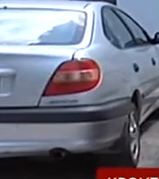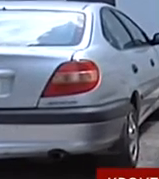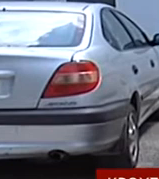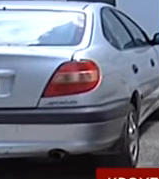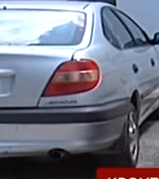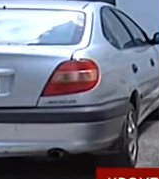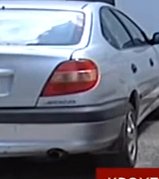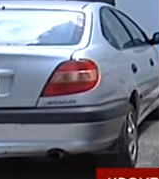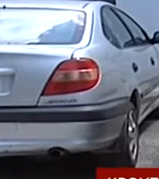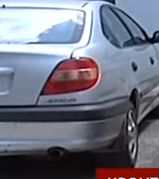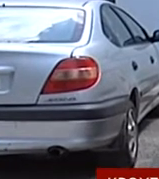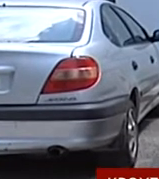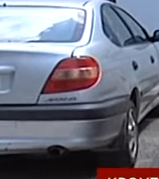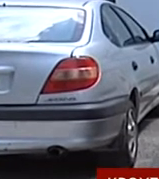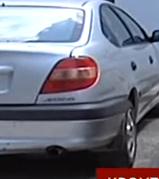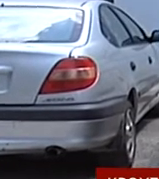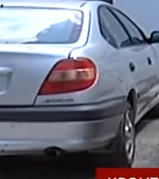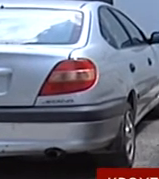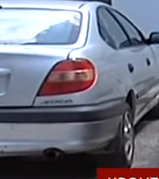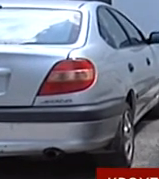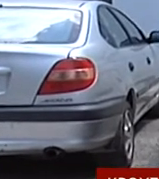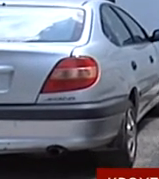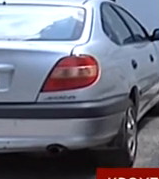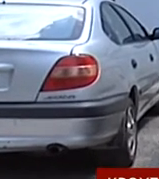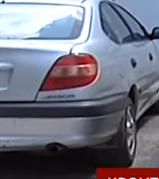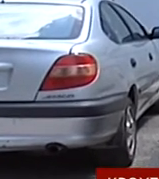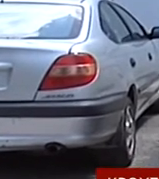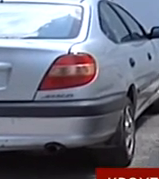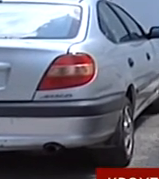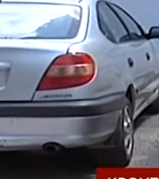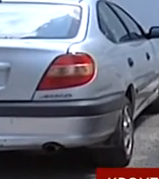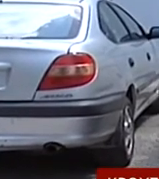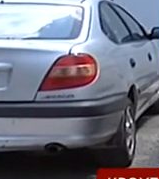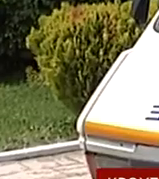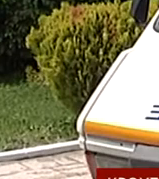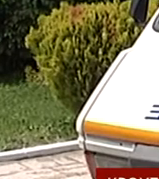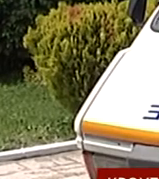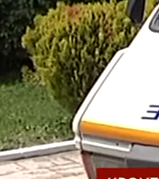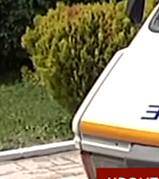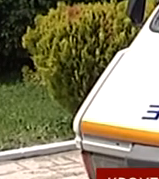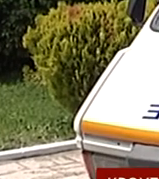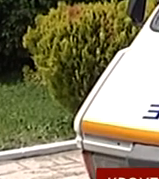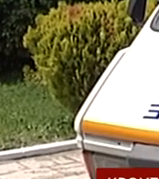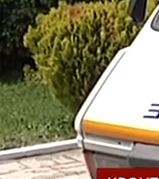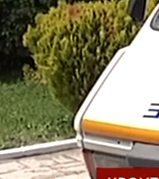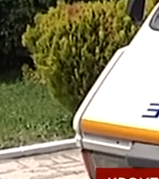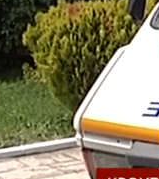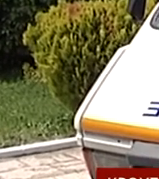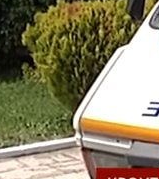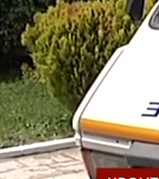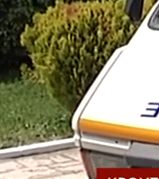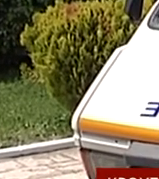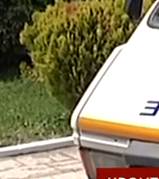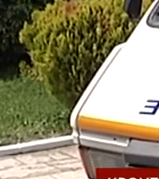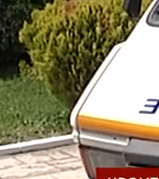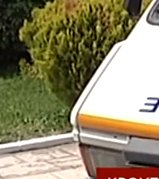ενότητα Γρεβενών. 170 κρούσματα στην περιφερειακή ενότητα Κοζάνης, 43 στην περιφερειακή ενότητα Καστοριάς, 32 στην περιφερειακή ενότητα